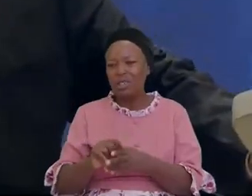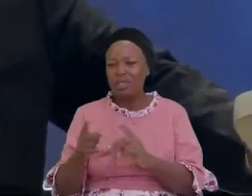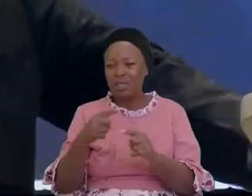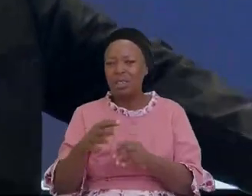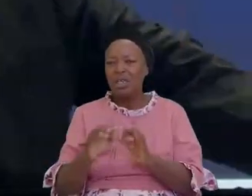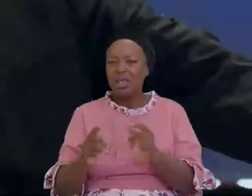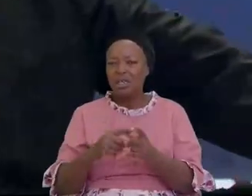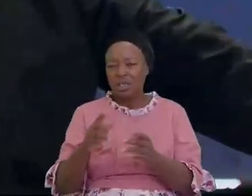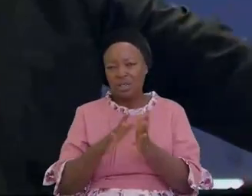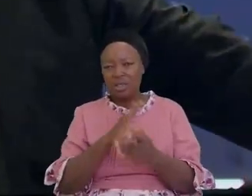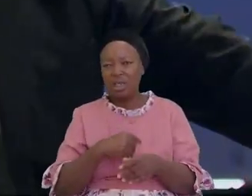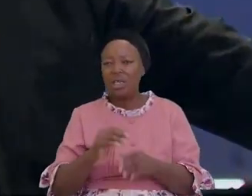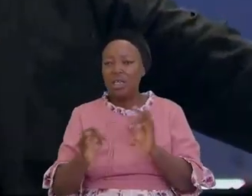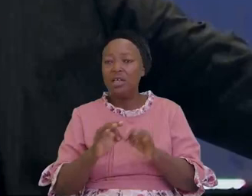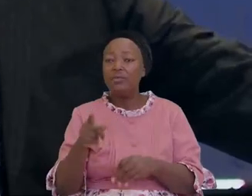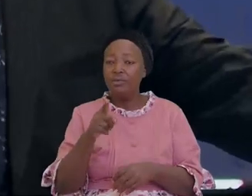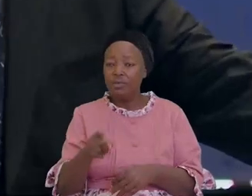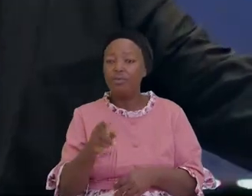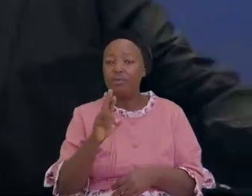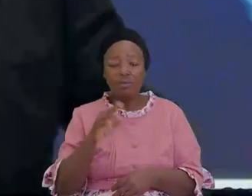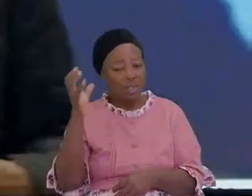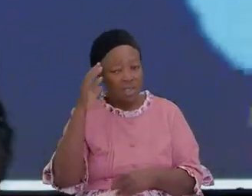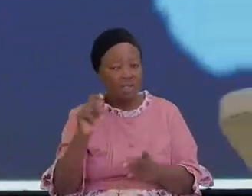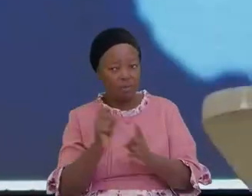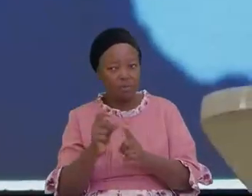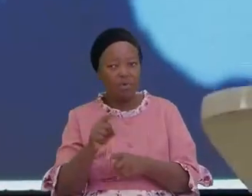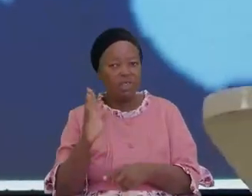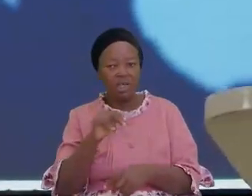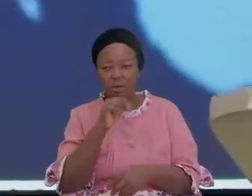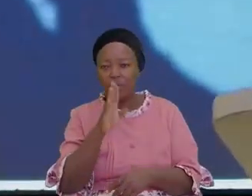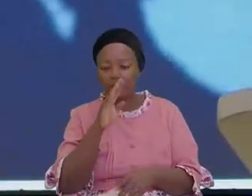dans le monde, il n'en sera pas ainsi parmi vous.